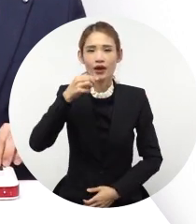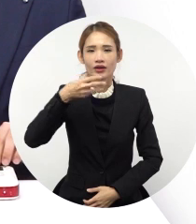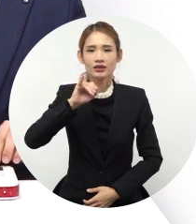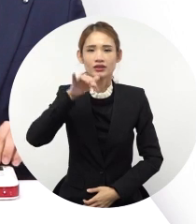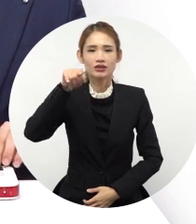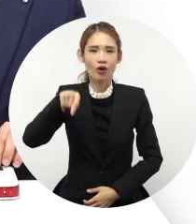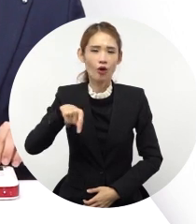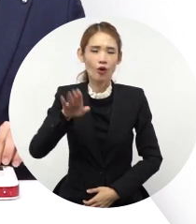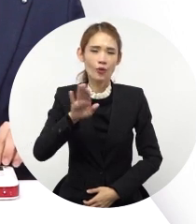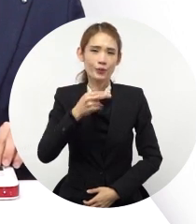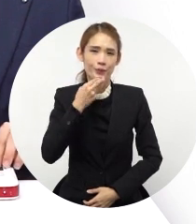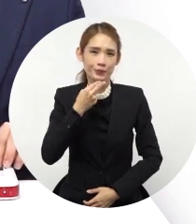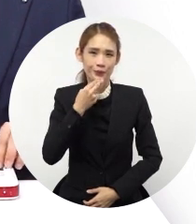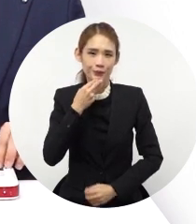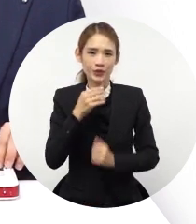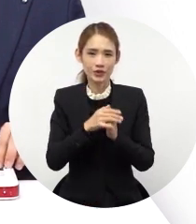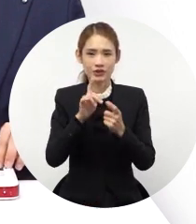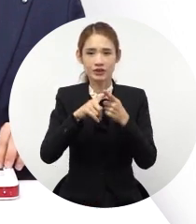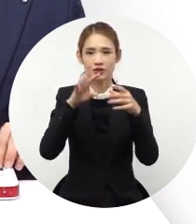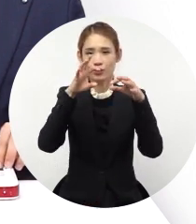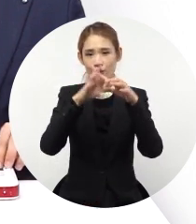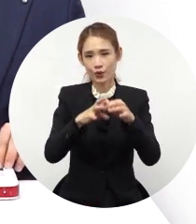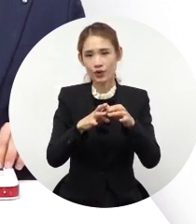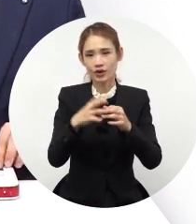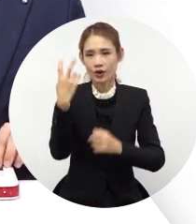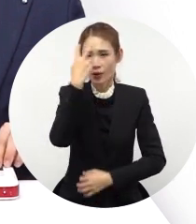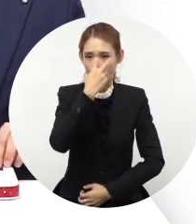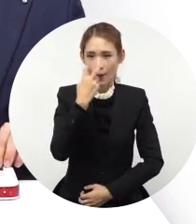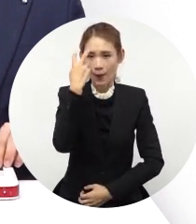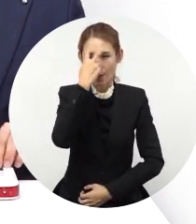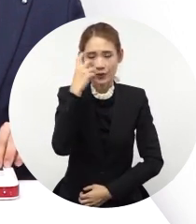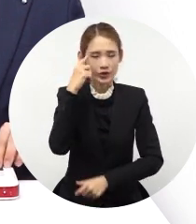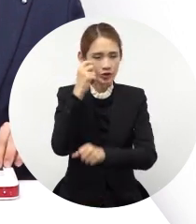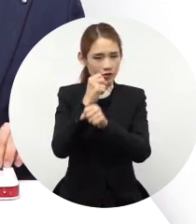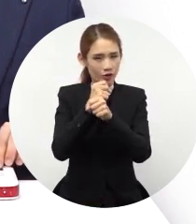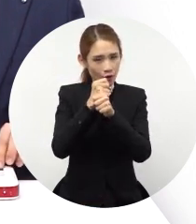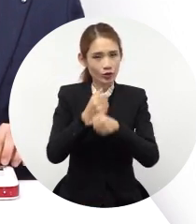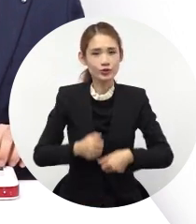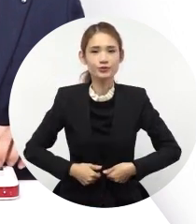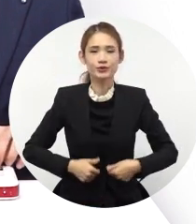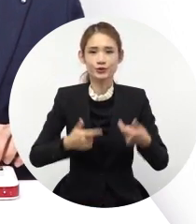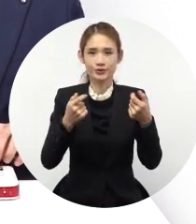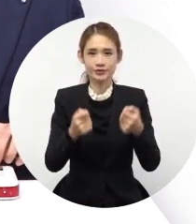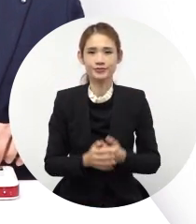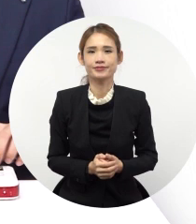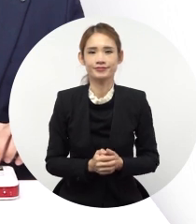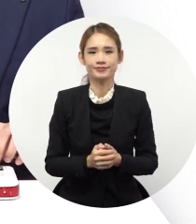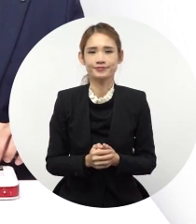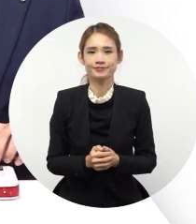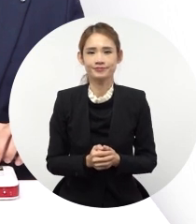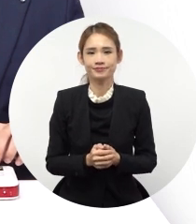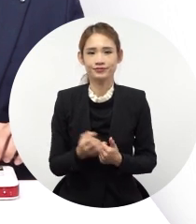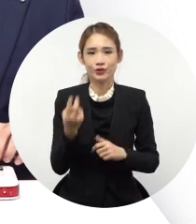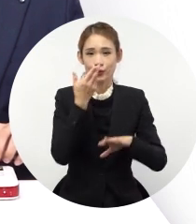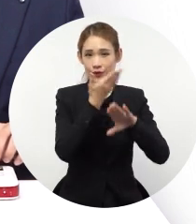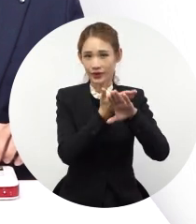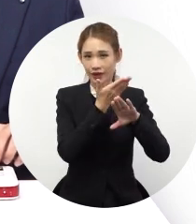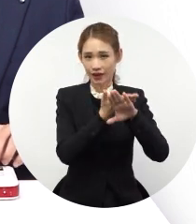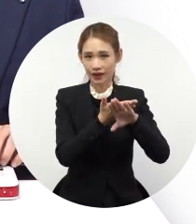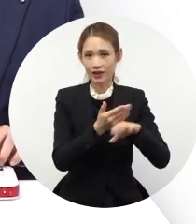콘텐츠가 매우 미비한 실정인데요. 이 부분들에 대한 검토와 연구가 좀 필요해 보입니다. 또